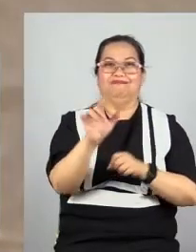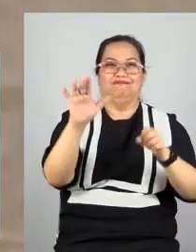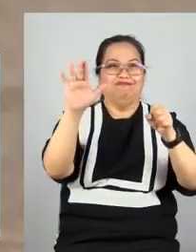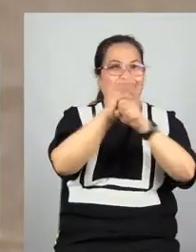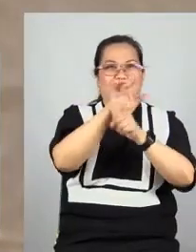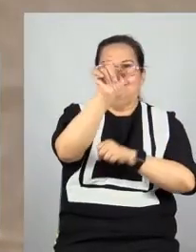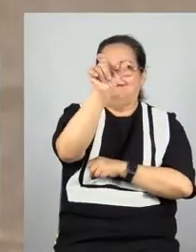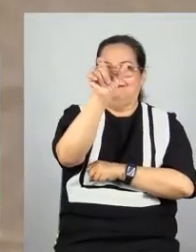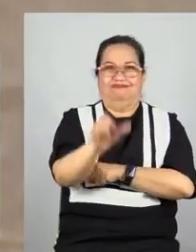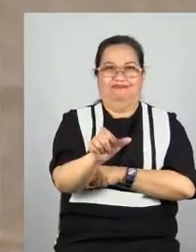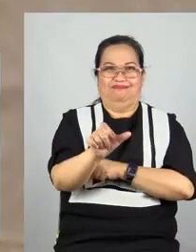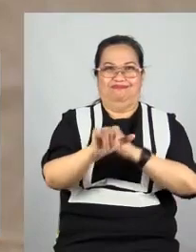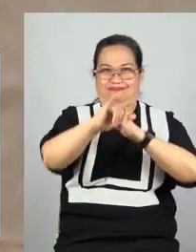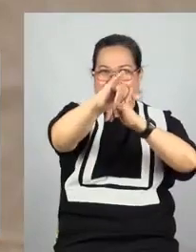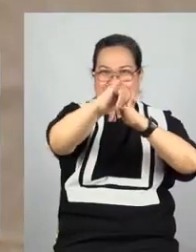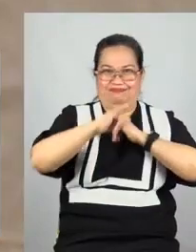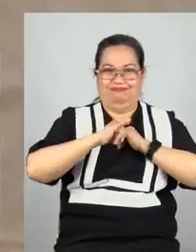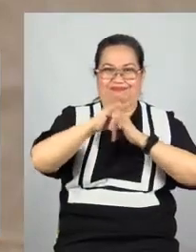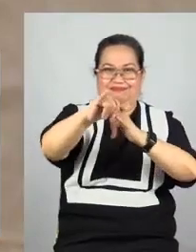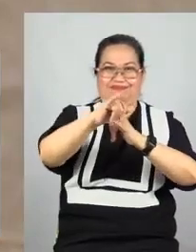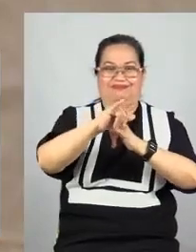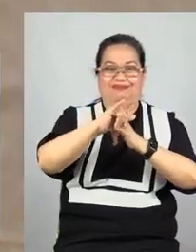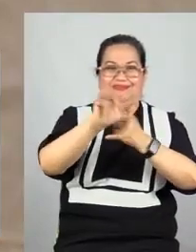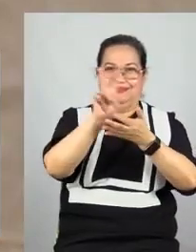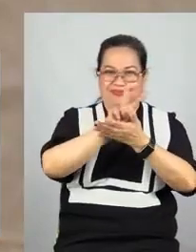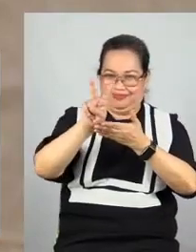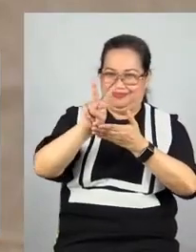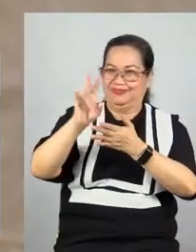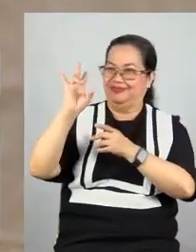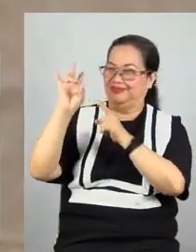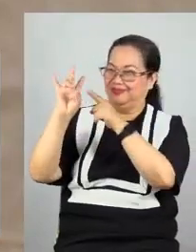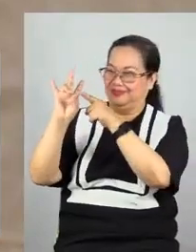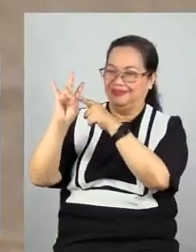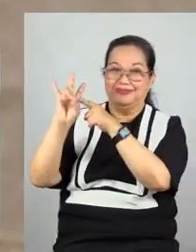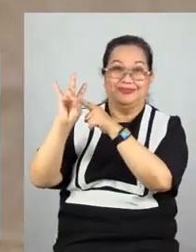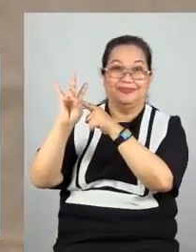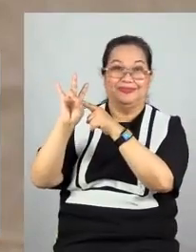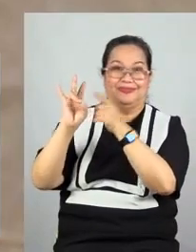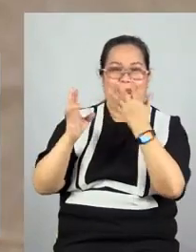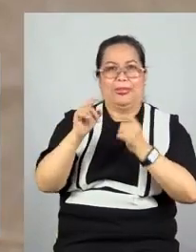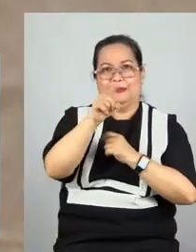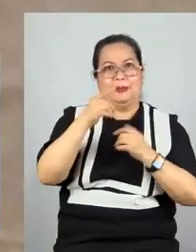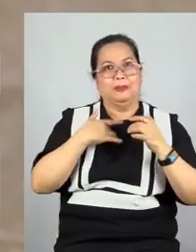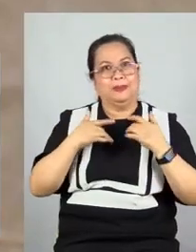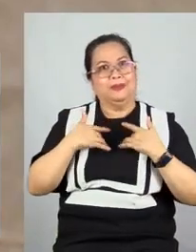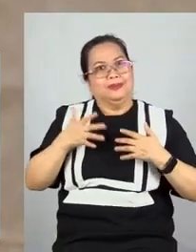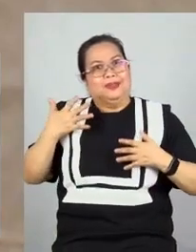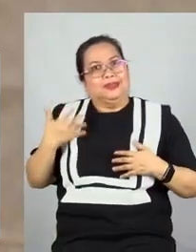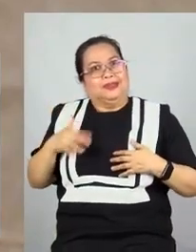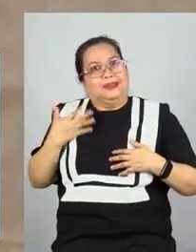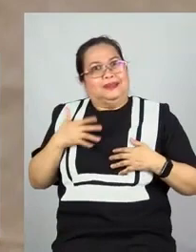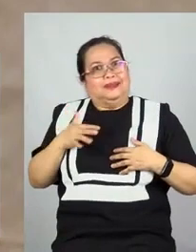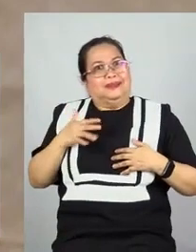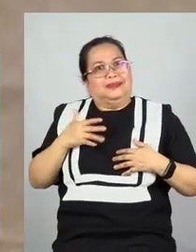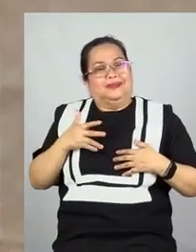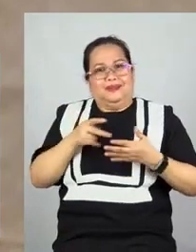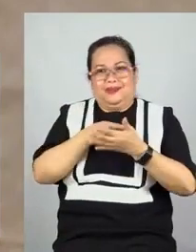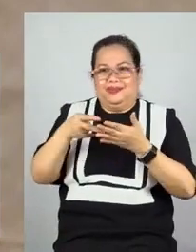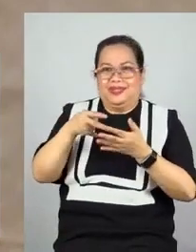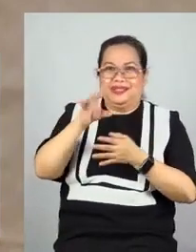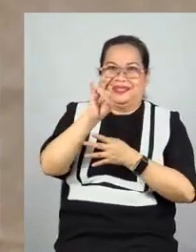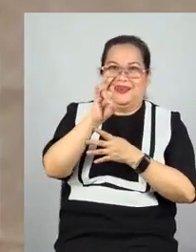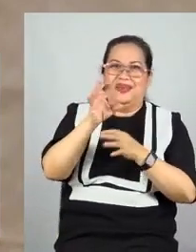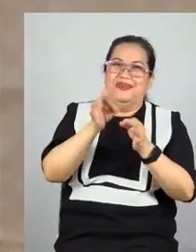tao. Verse 7. Siguro nangangamba kayo, no? Kasi nasa verse 7 pa